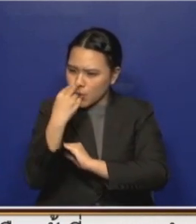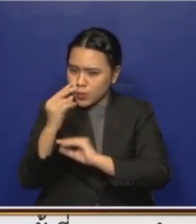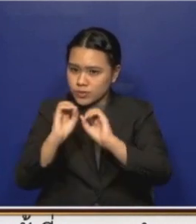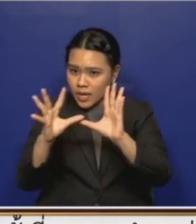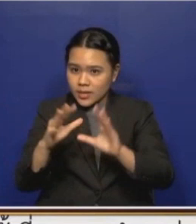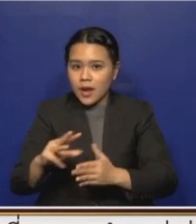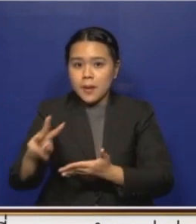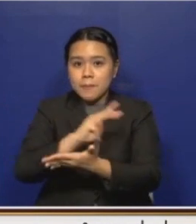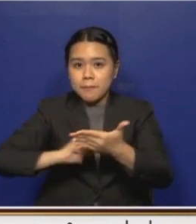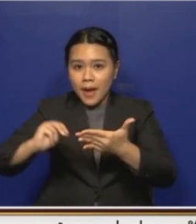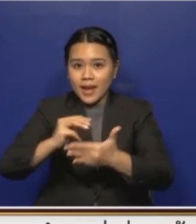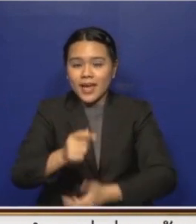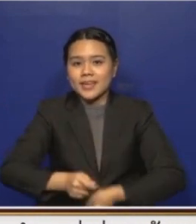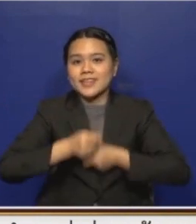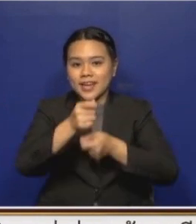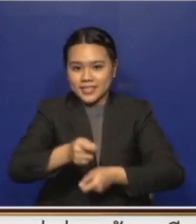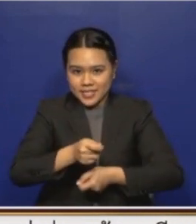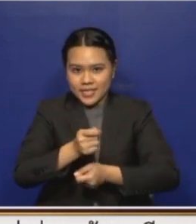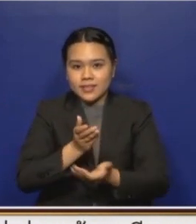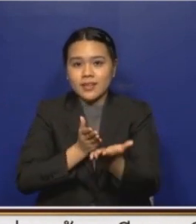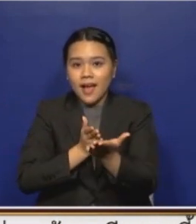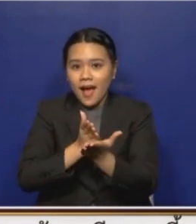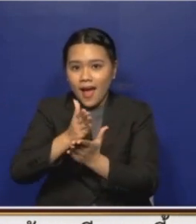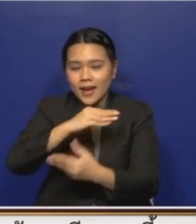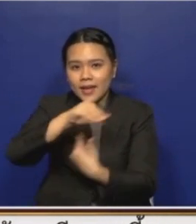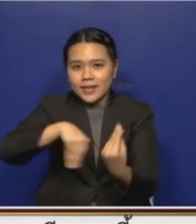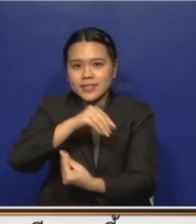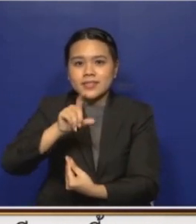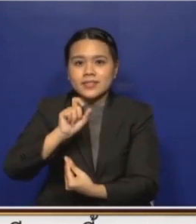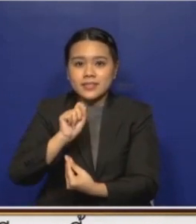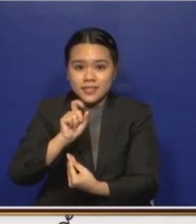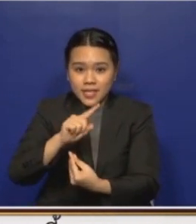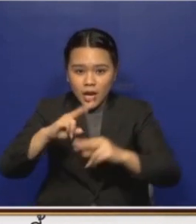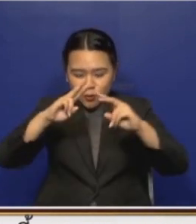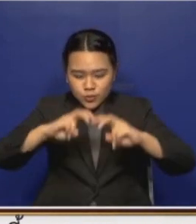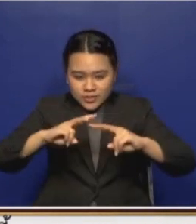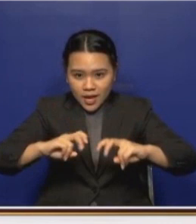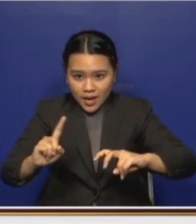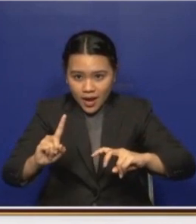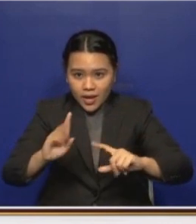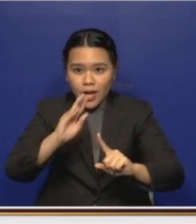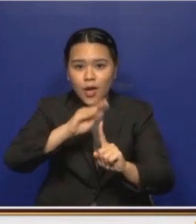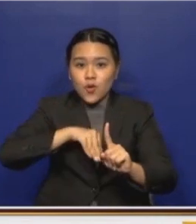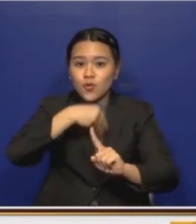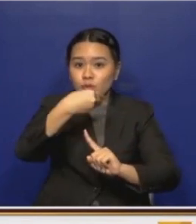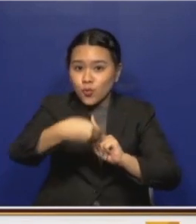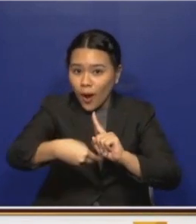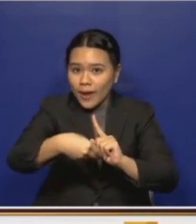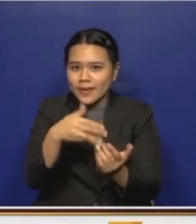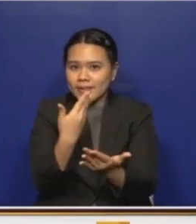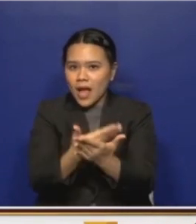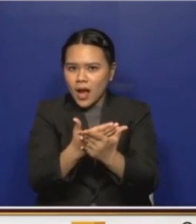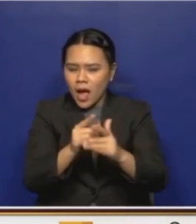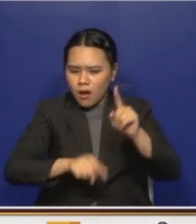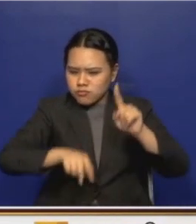าไปสำรวจเนี่ยมหาลัยเกษตรศาสตร์ทำสำรวจเกษตรกรได้เท่าไหร่จากการซื้อกล้วยในร้